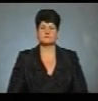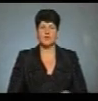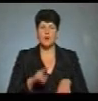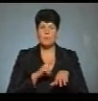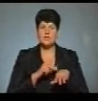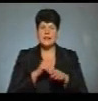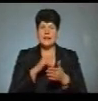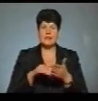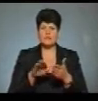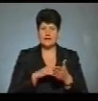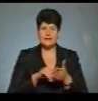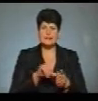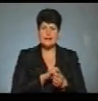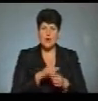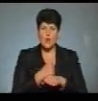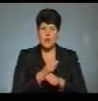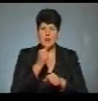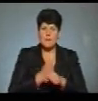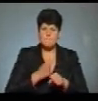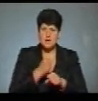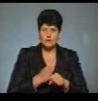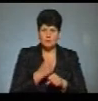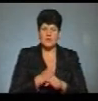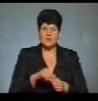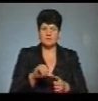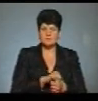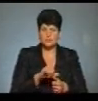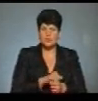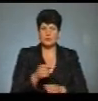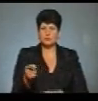Поліцейські ліквідували нарколабораторію з виготовлення амфетаміну в Тернополі.